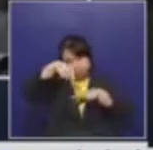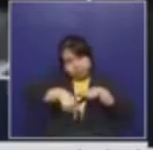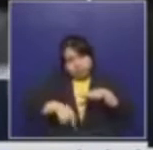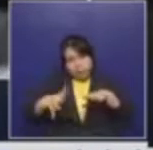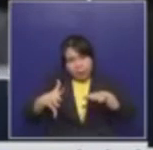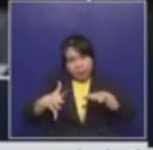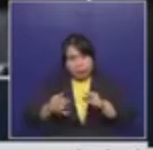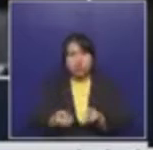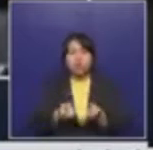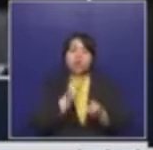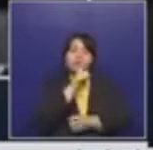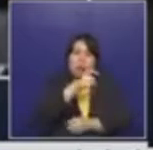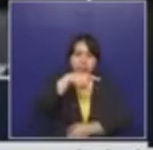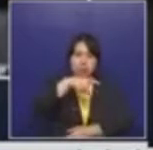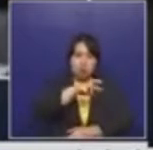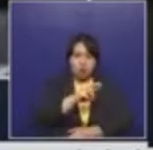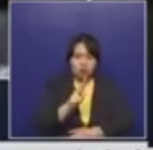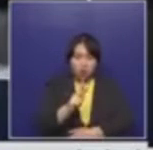คือผมถามว่าถ้าเราแก้ข้อบังคับการประชุมครีมแค่เนี่ยเขียนมาเล็กน้อยเท่านี้นะครับพวงๆไม่ได้ลงไปในรายละเอียดขนาดนี้นะครับโดนไปที่ตัวcork